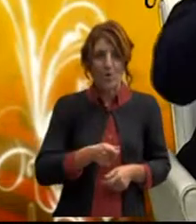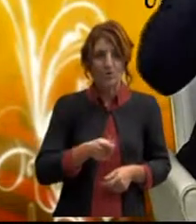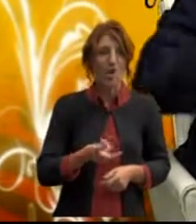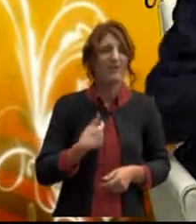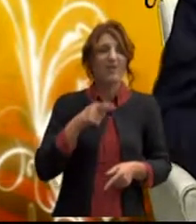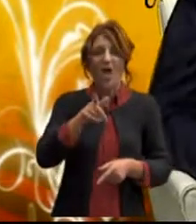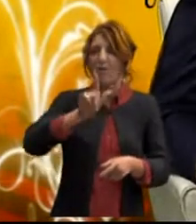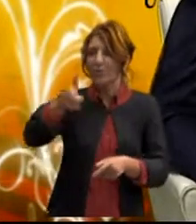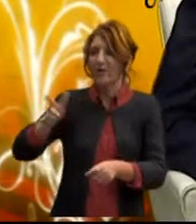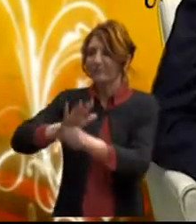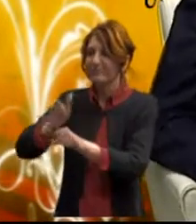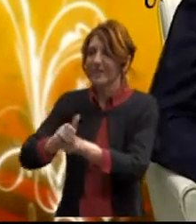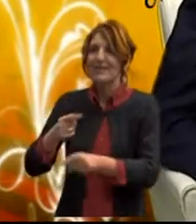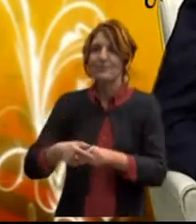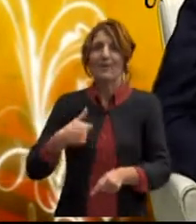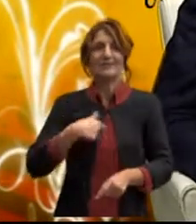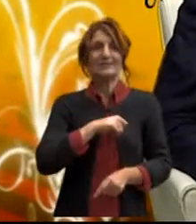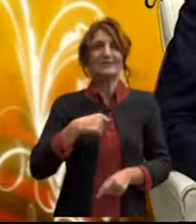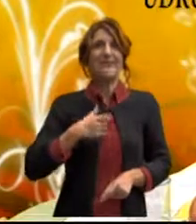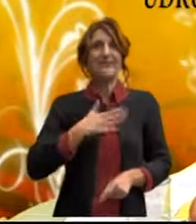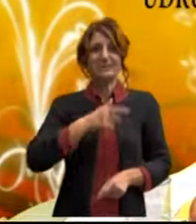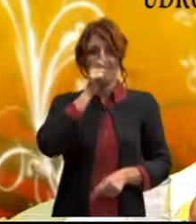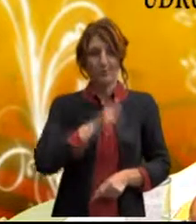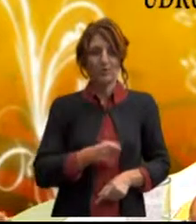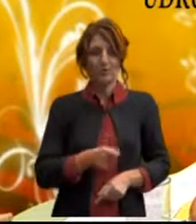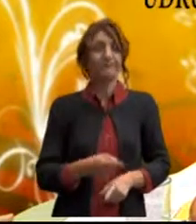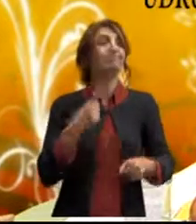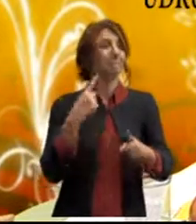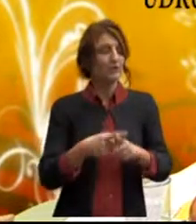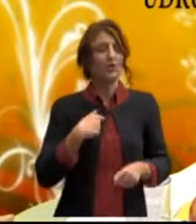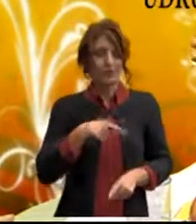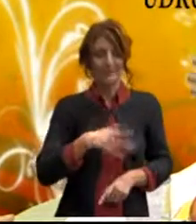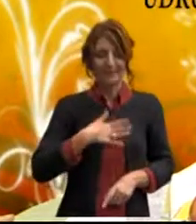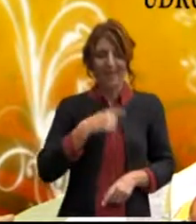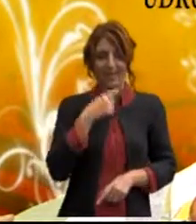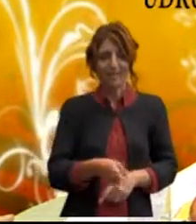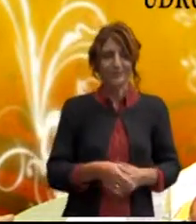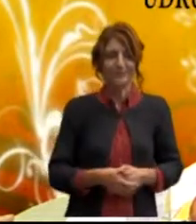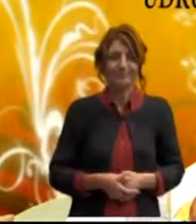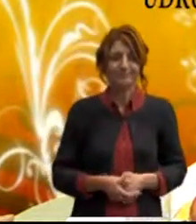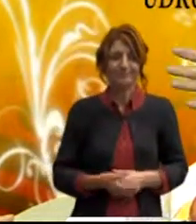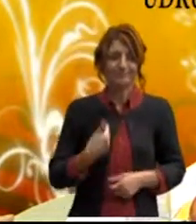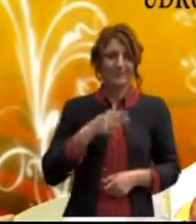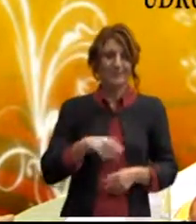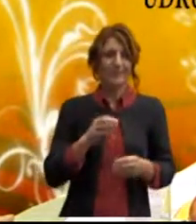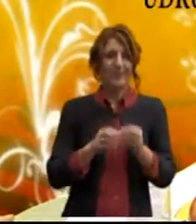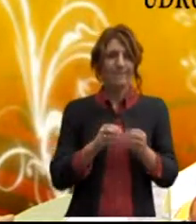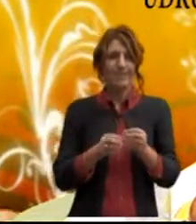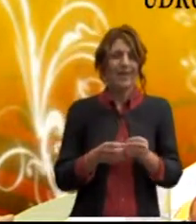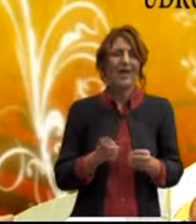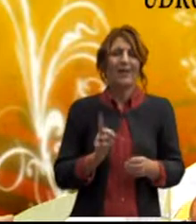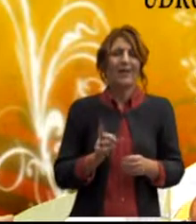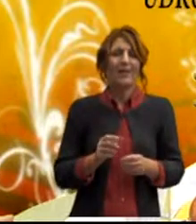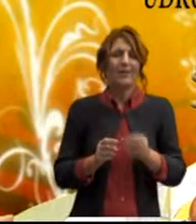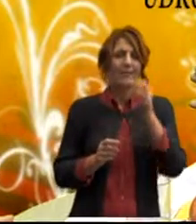drugim ljudima da bi sebe poštovali. Točno ste pogodili šta želim reći. Jer ja to problem imam kad imam druge, ne problem. Znate